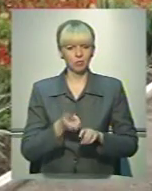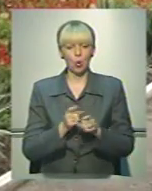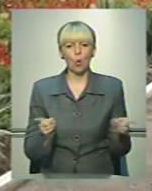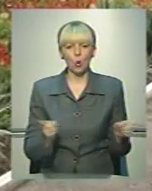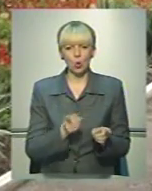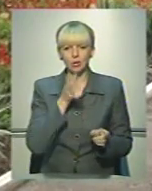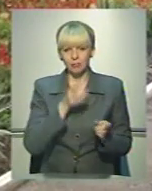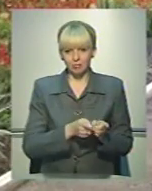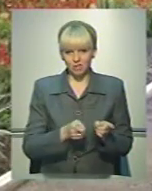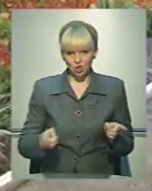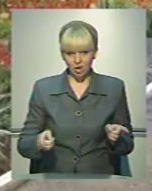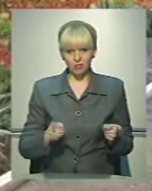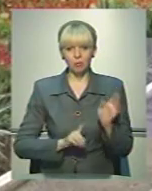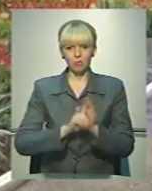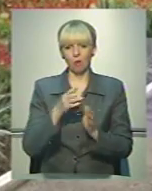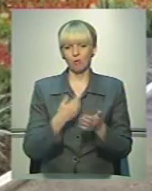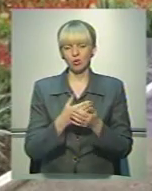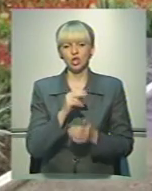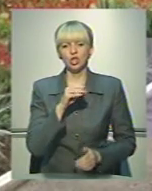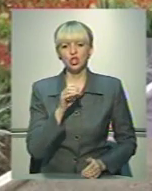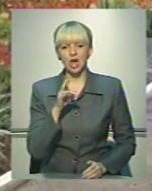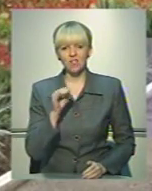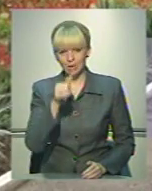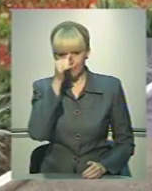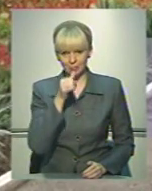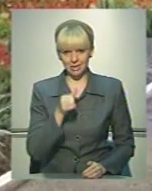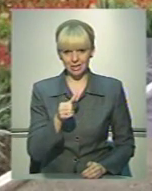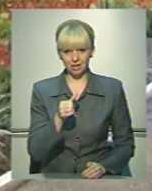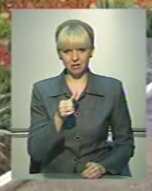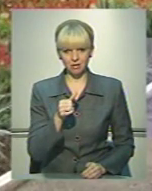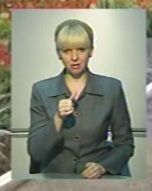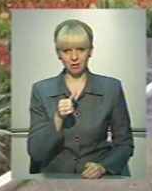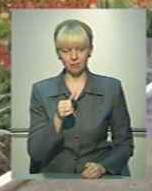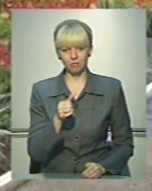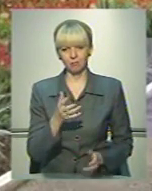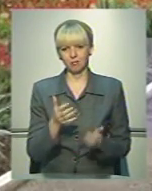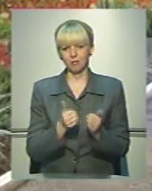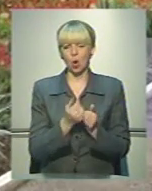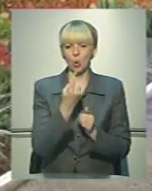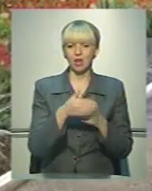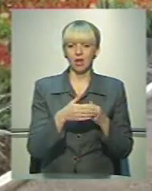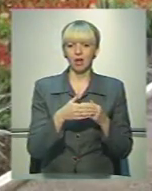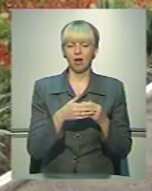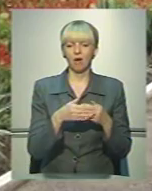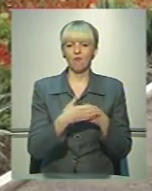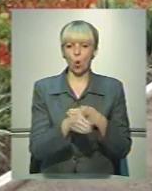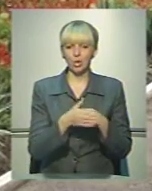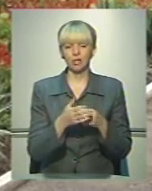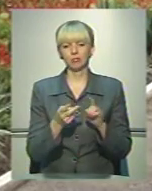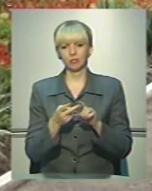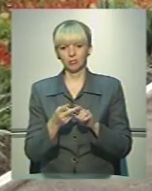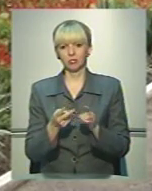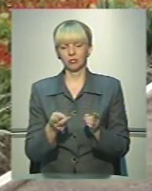короткий проміжок часу, починаючи, можливо, з червня місяця. Чи біля одних воріт садочка, чи біля других,